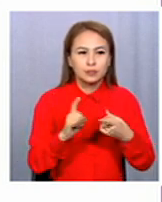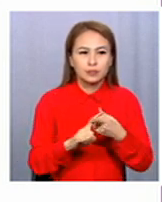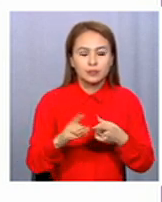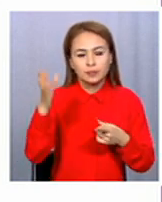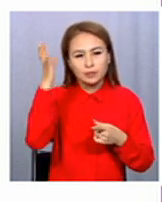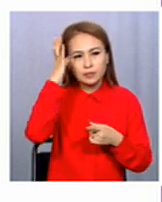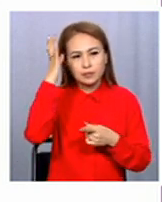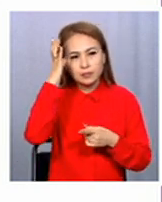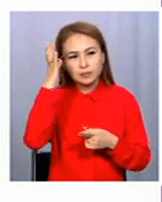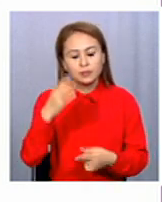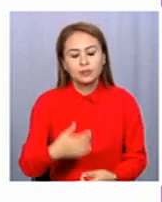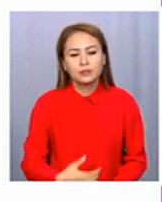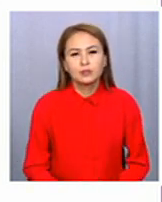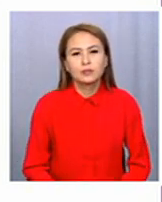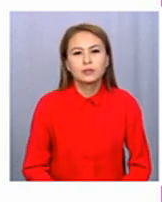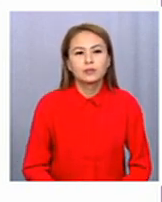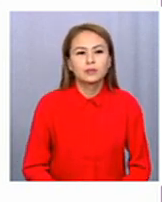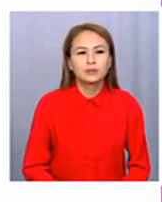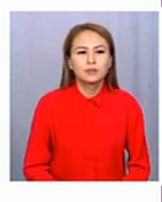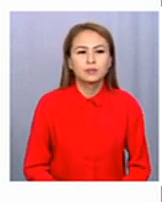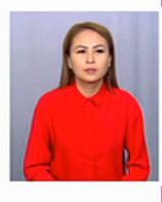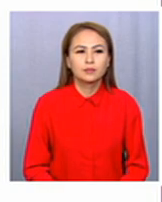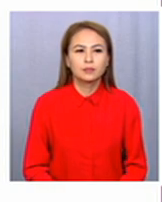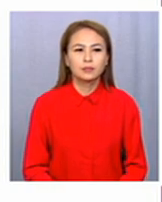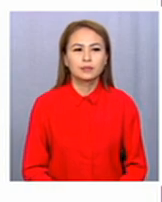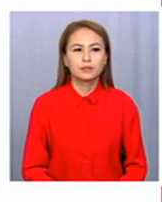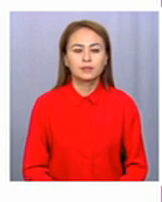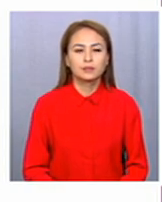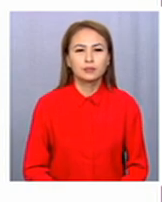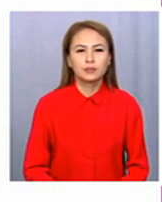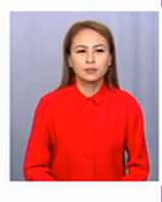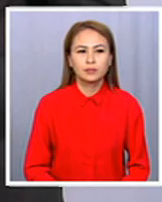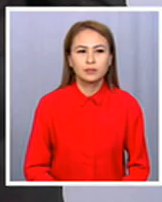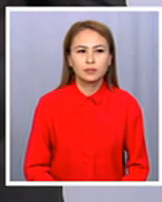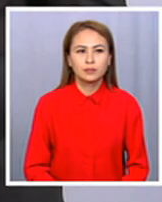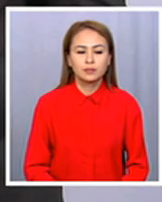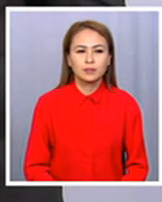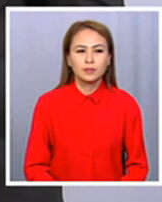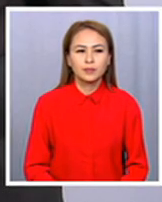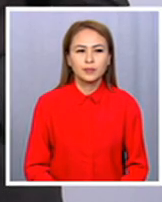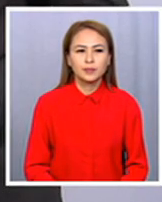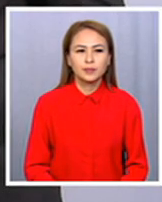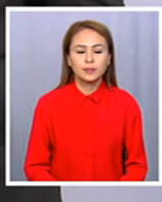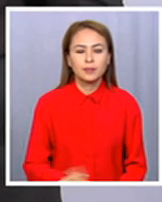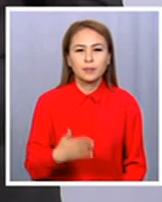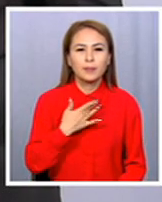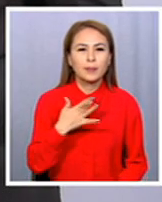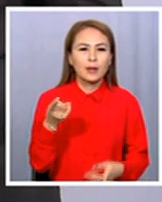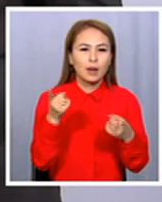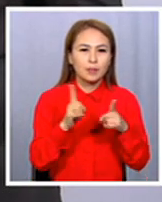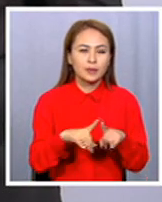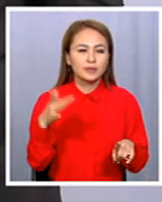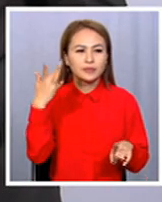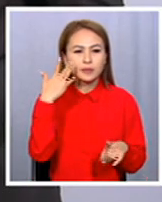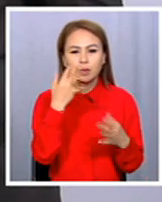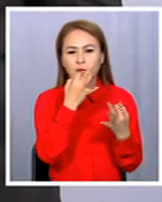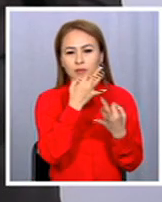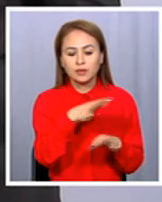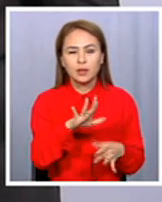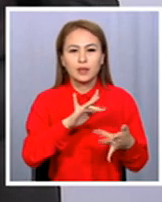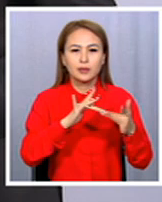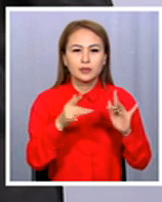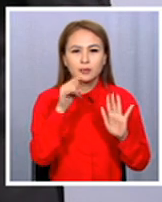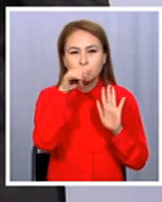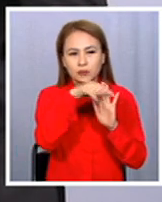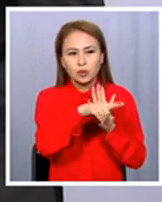бар гипермәтінді жүйелерді байланыстыратын ғаламдық тор болып табылады. Біз әдетте кез келген сайтқа кіру үшін